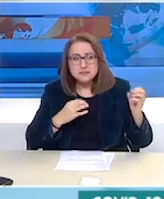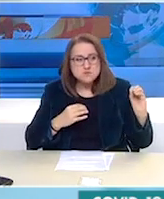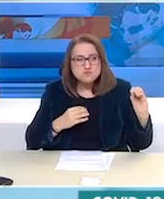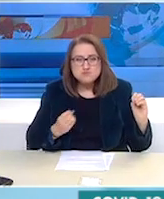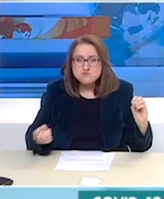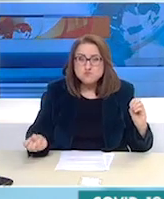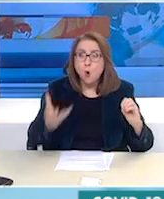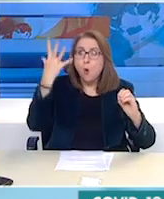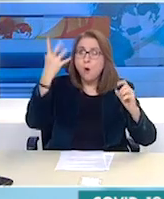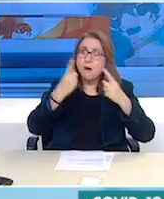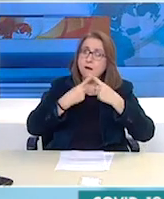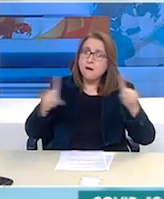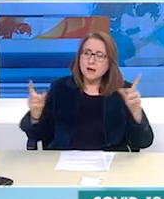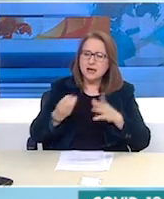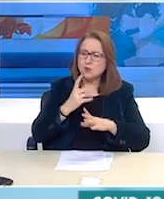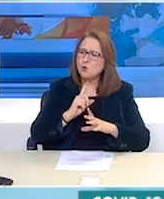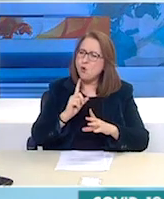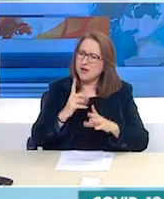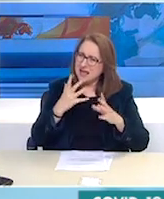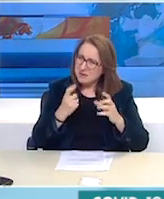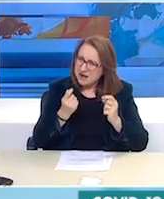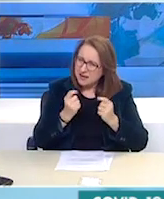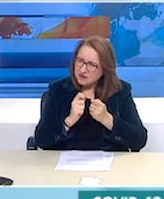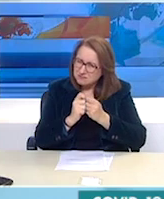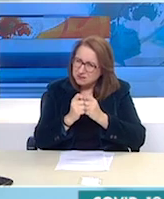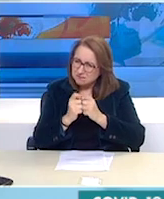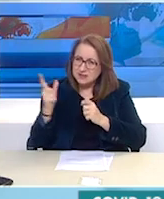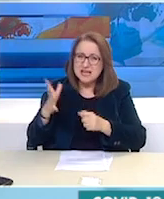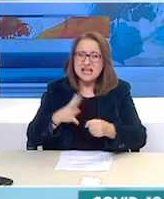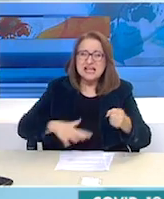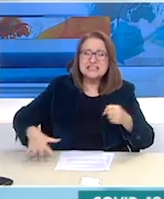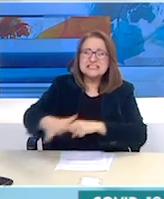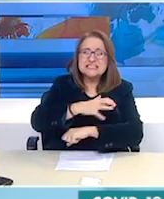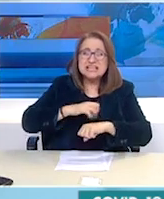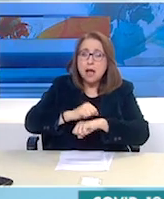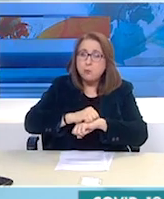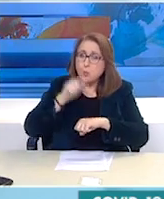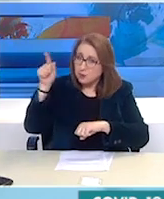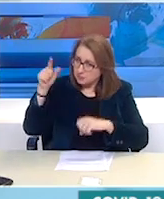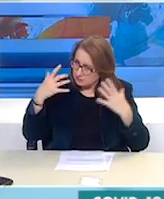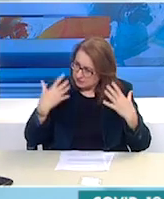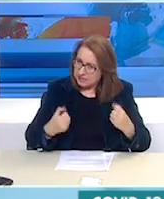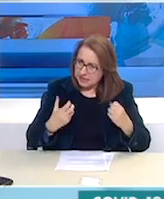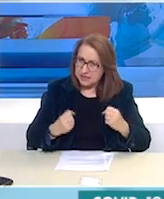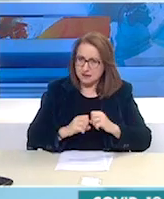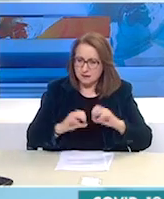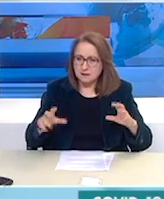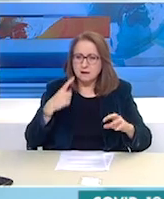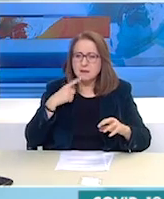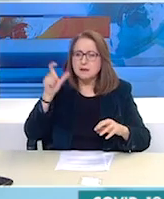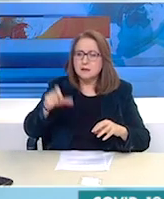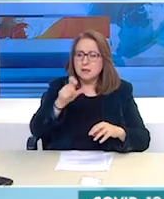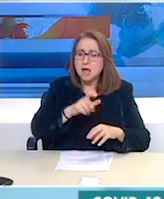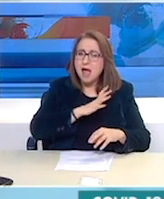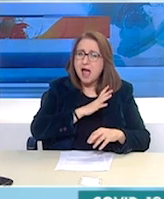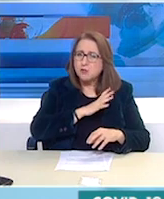διαφορετικό κλινικό αποτέλεσμα. Είχαμε κάποια δεδομένα από τη Σιγκαπούρη που δημοσιεύτηκαν πρόσφατα, ήταν από ανθρώπους